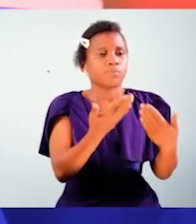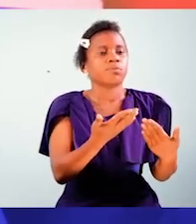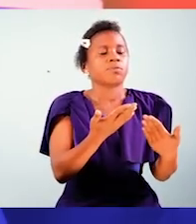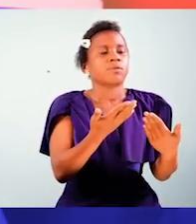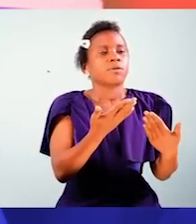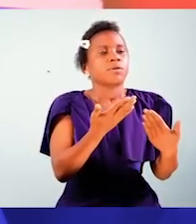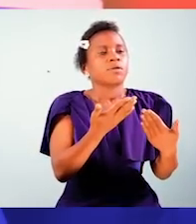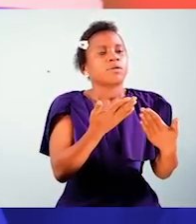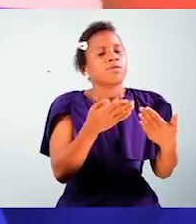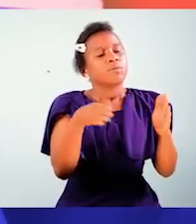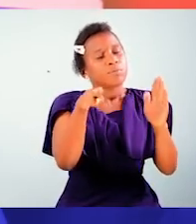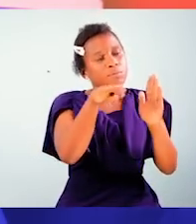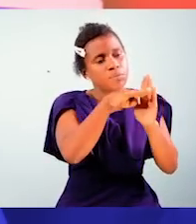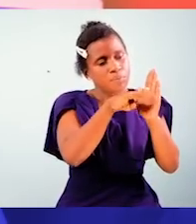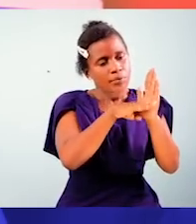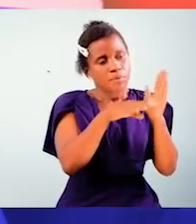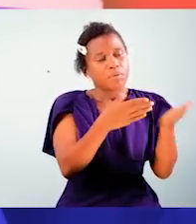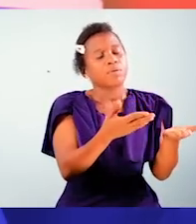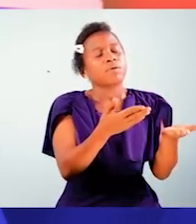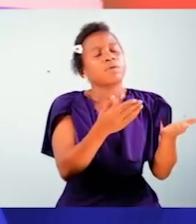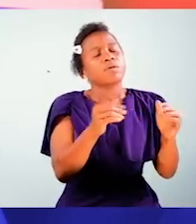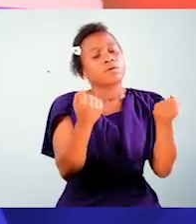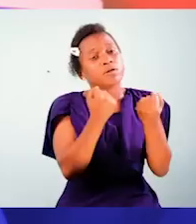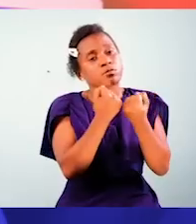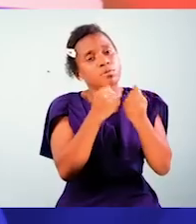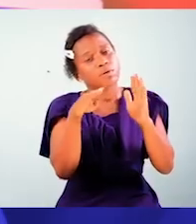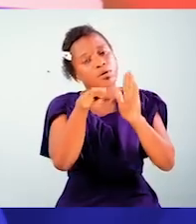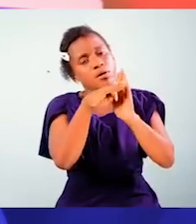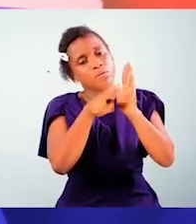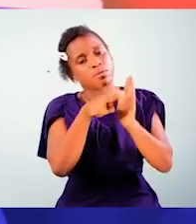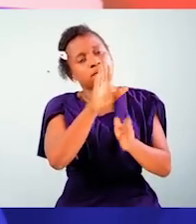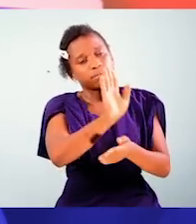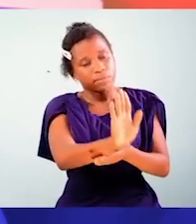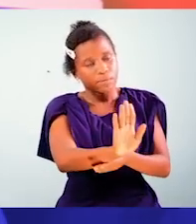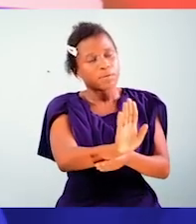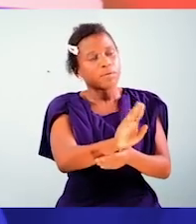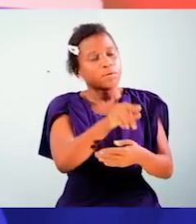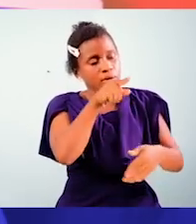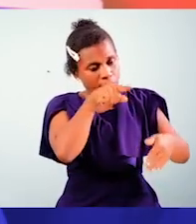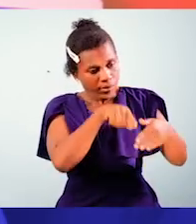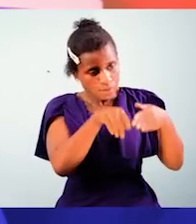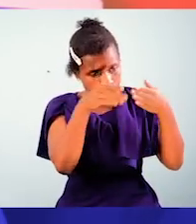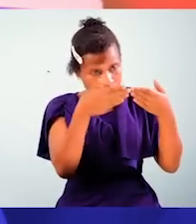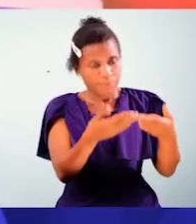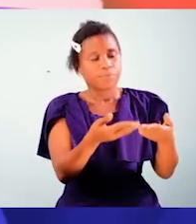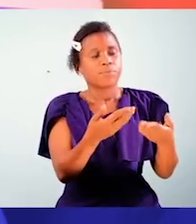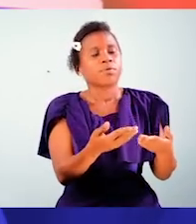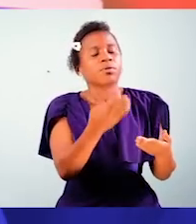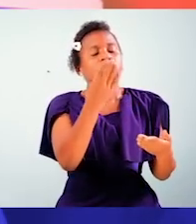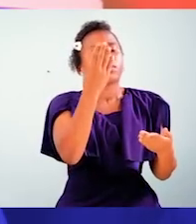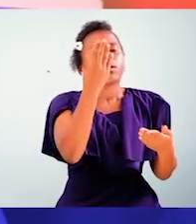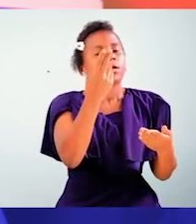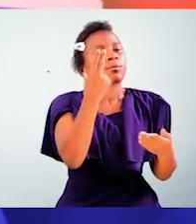Act, ilitungiwa kanuni regulation zake ambao kwenye regulation ya namba 42